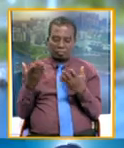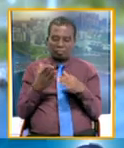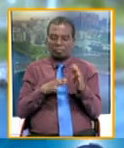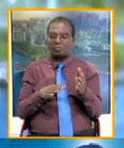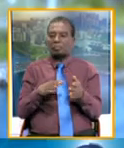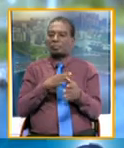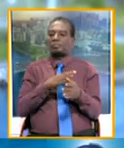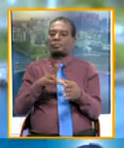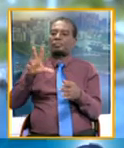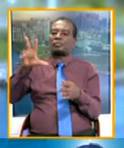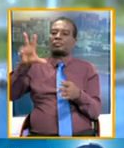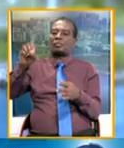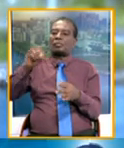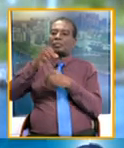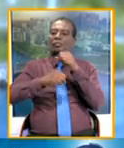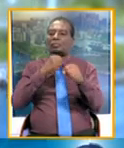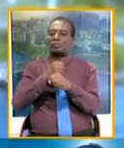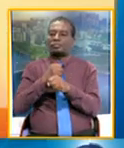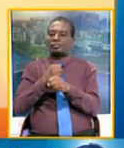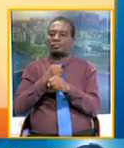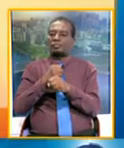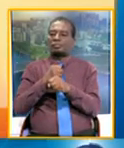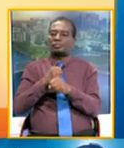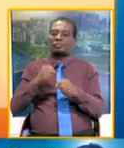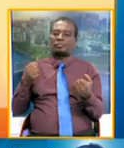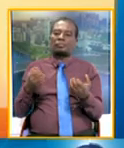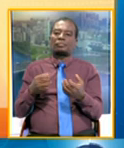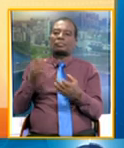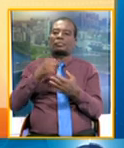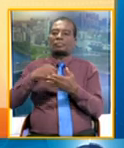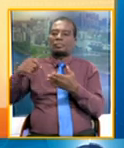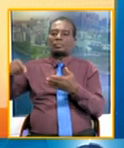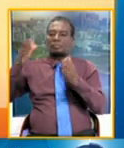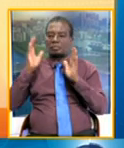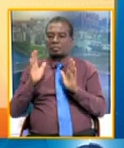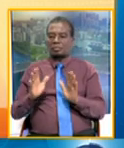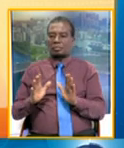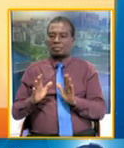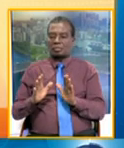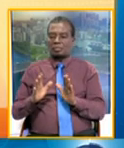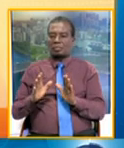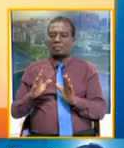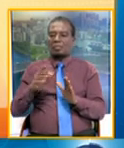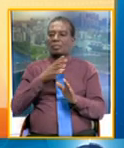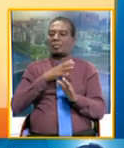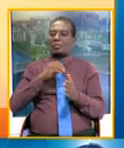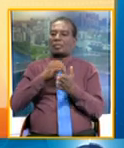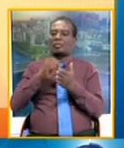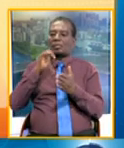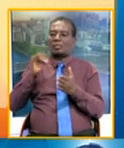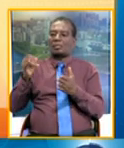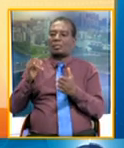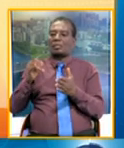depuis maintenant 30 ans. Amadou Ampateba aurait eu plus de 120 ans s'il était encore de ce monde. Cet écrivain